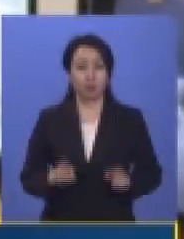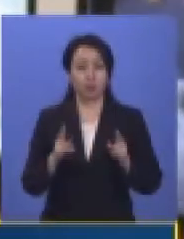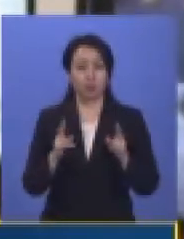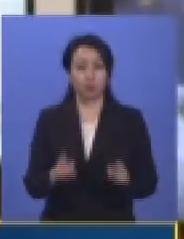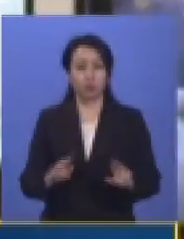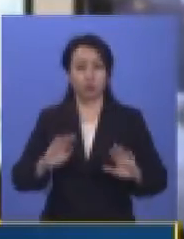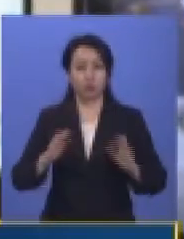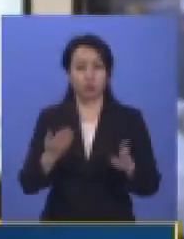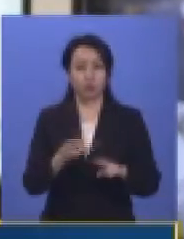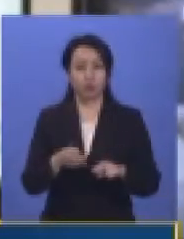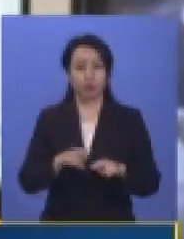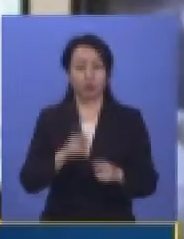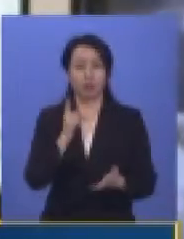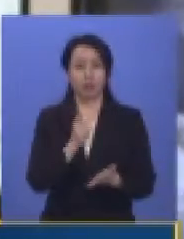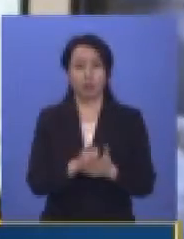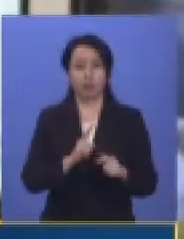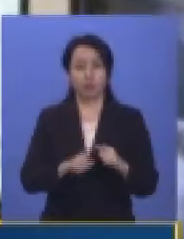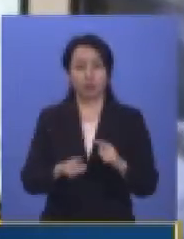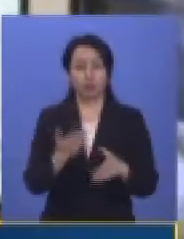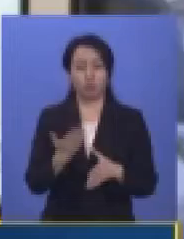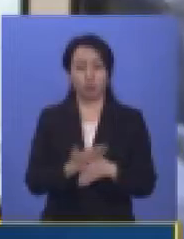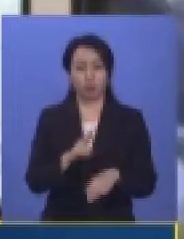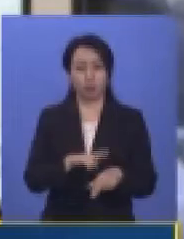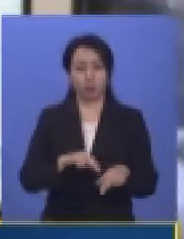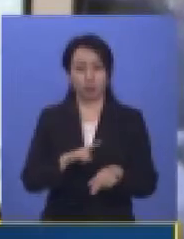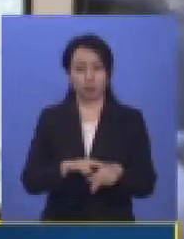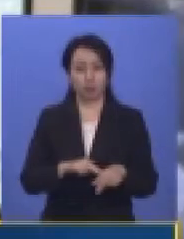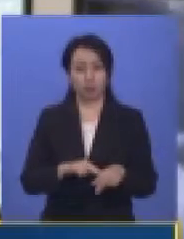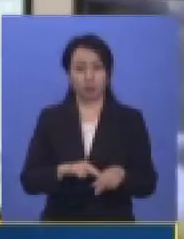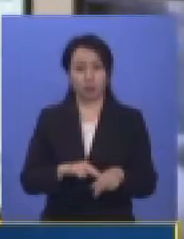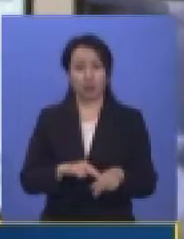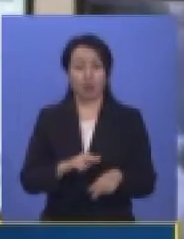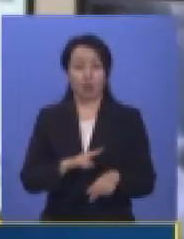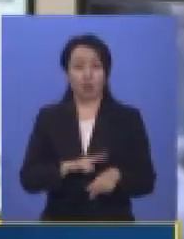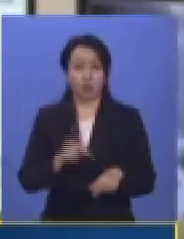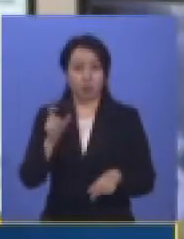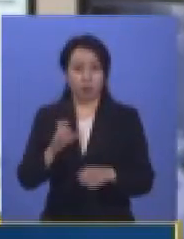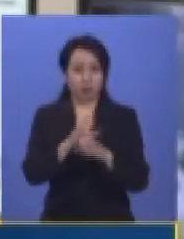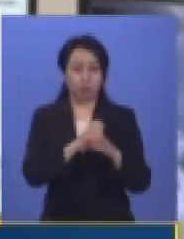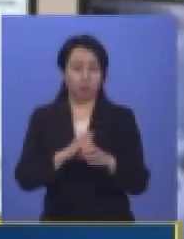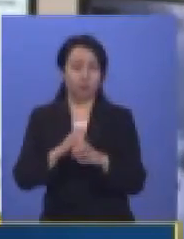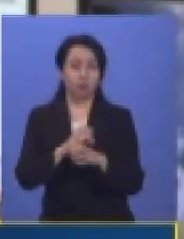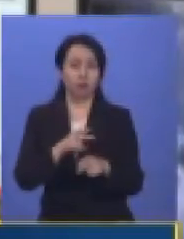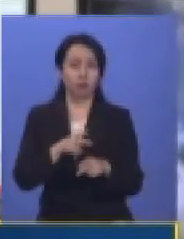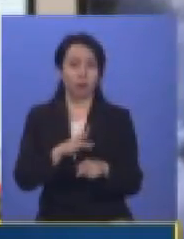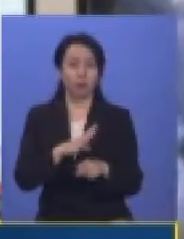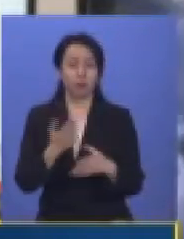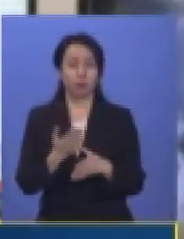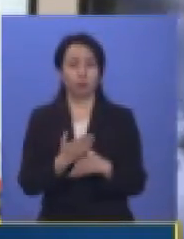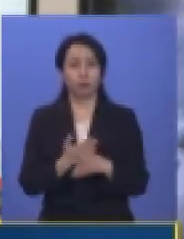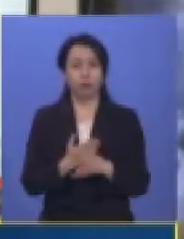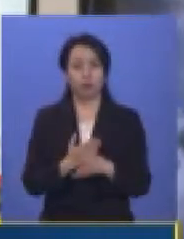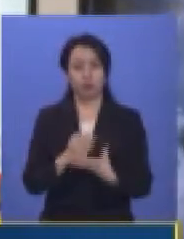и происшествиях, по которым требовалось немедленное реагирование полиции. Инспекторами видеонаблюдения Центра оперативного управления с помощью